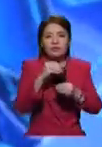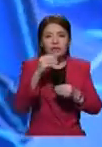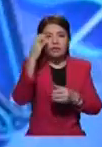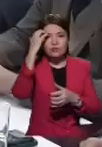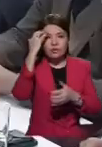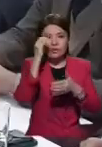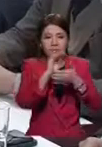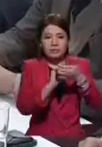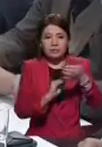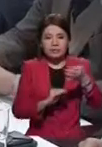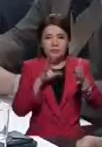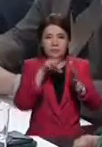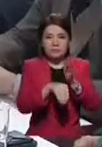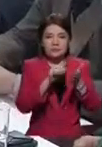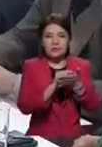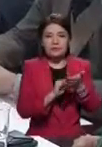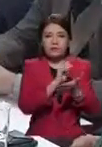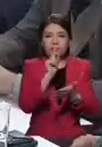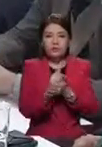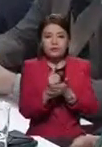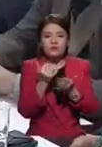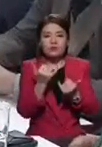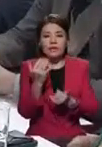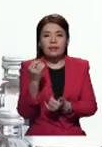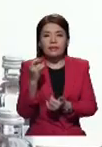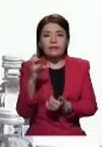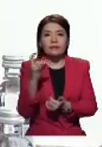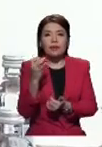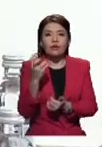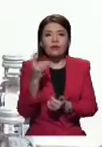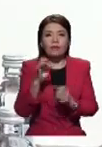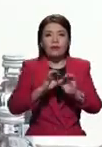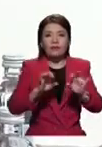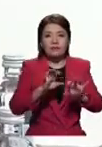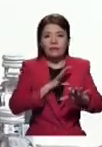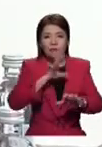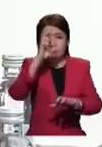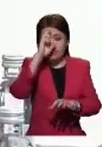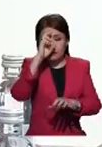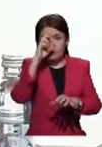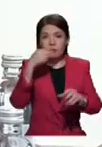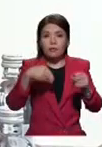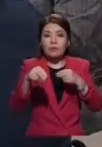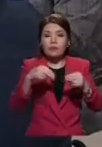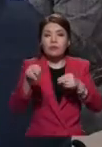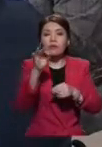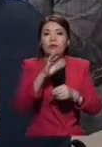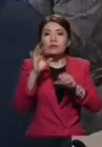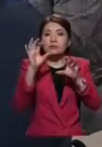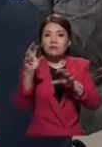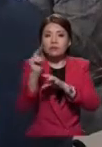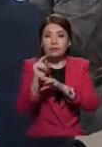енуі керек. Бұл туралы мәжілістің көшпелі отырысында Анас Баққожаев айтты. Ол мемлекеттік сатып алу бойынша заңға енгізілген түзетулер қатарына